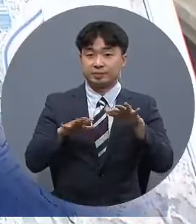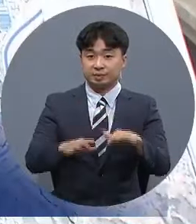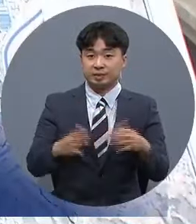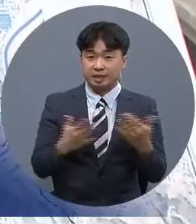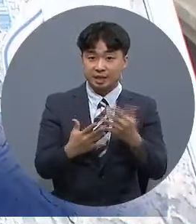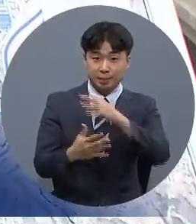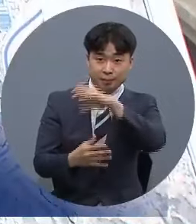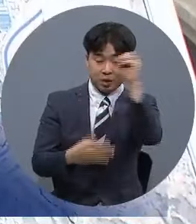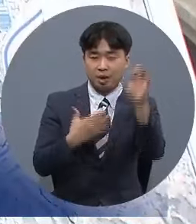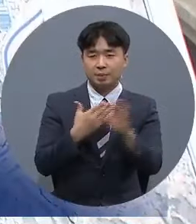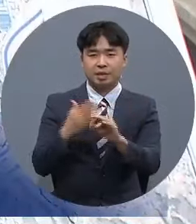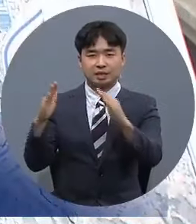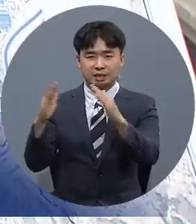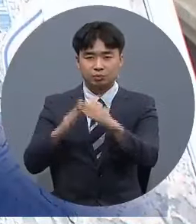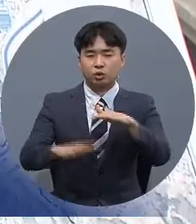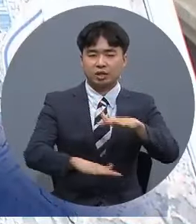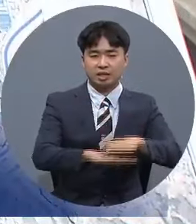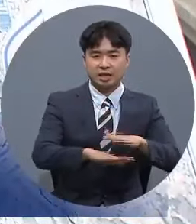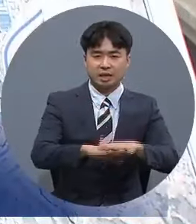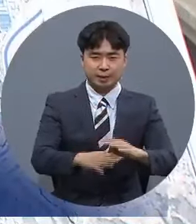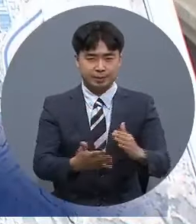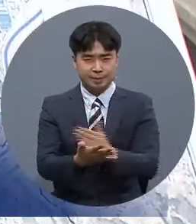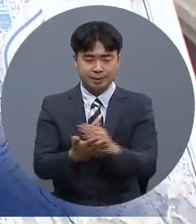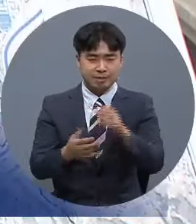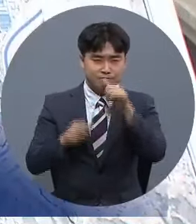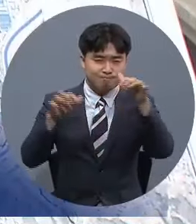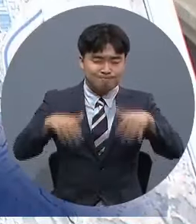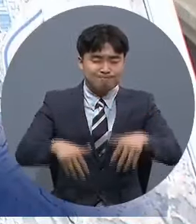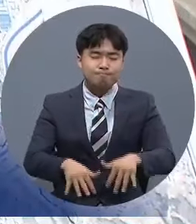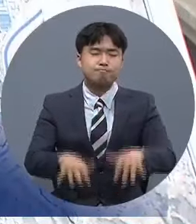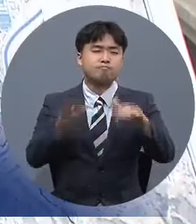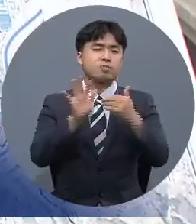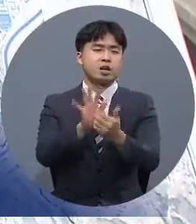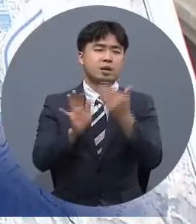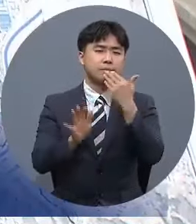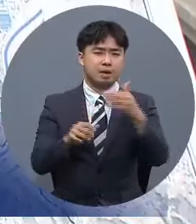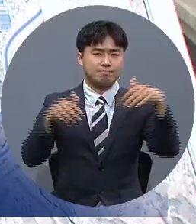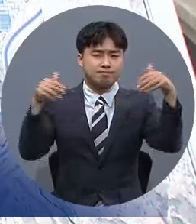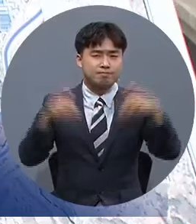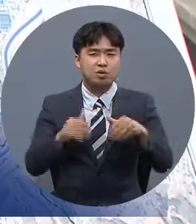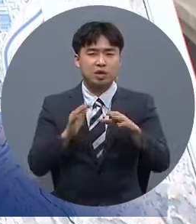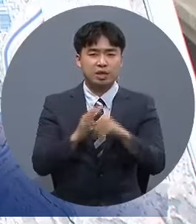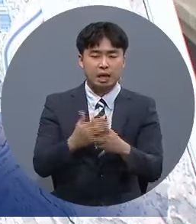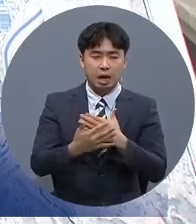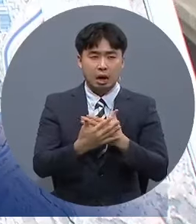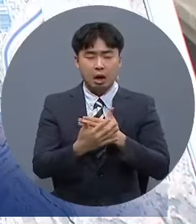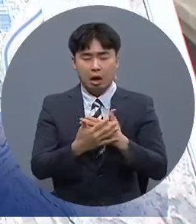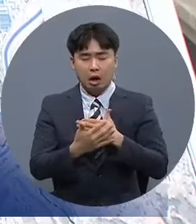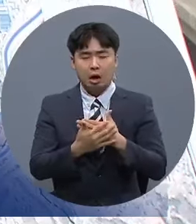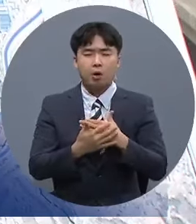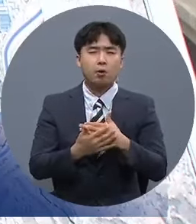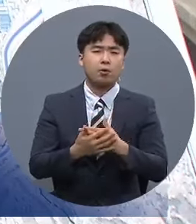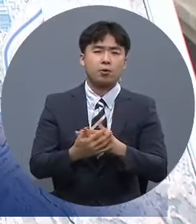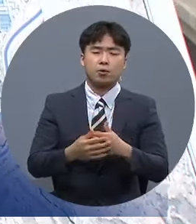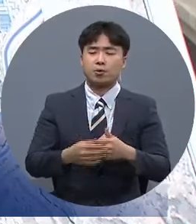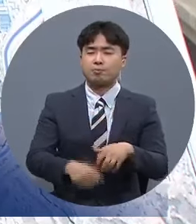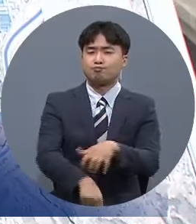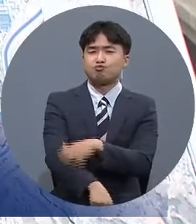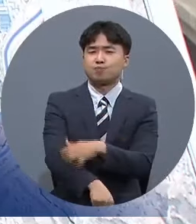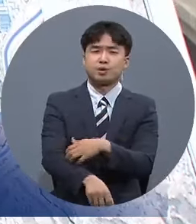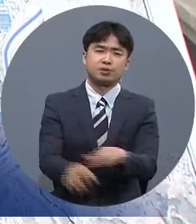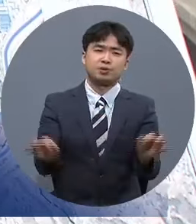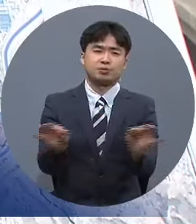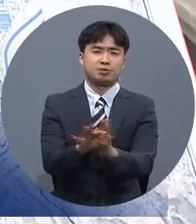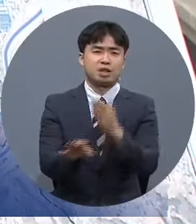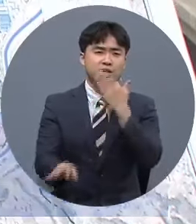완료되면 주거지와 농경지의 침수를 예방할 수 있고 호우 때마다 반복되는 속심이보의 통행 불편도